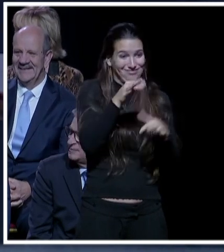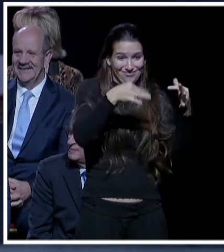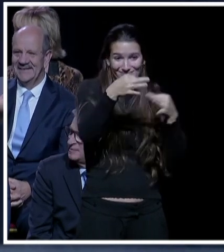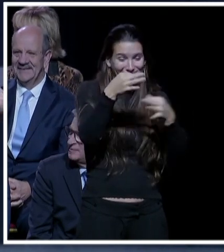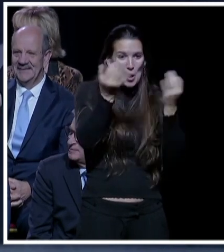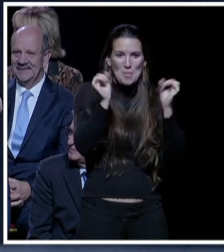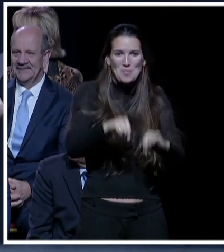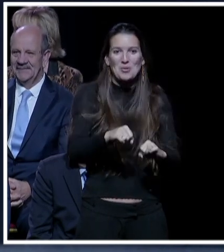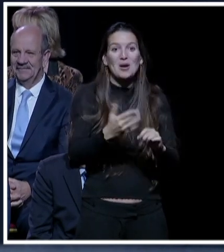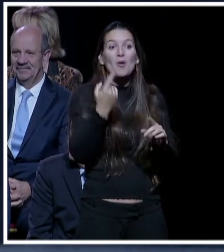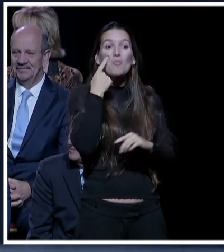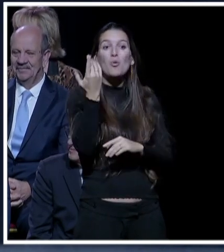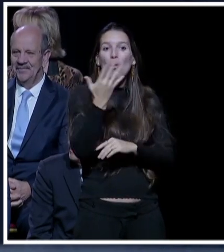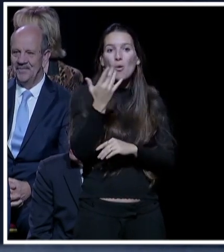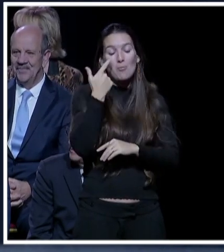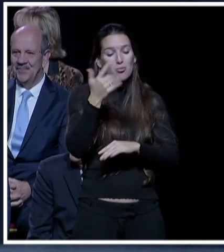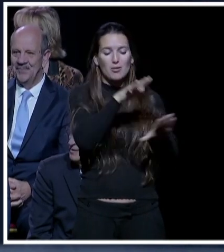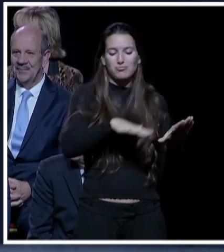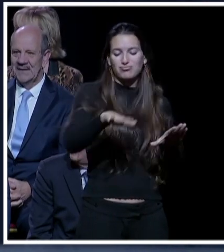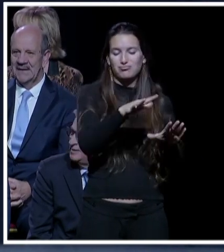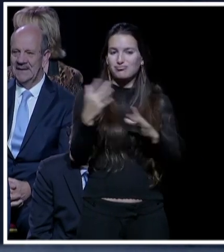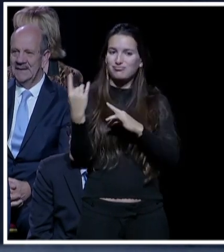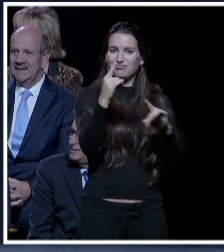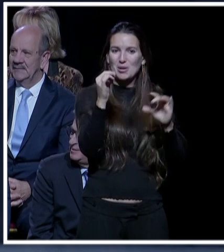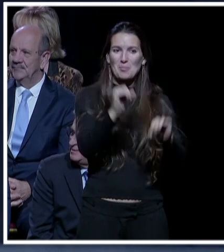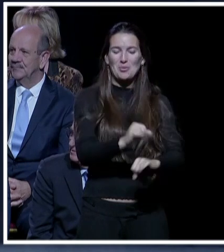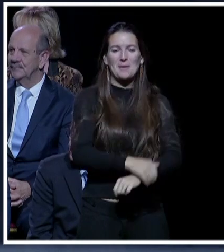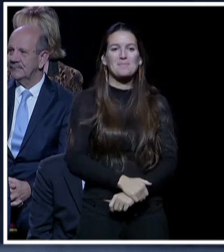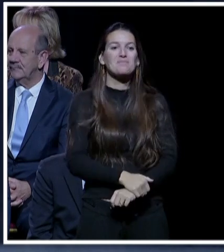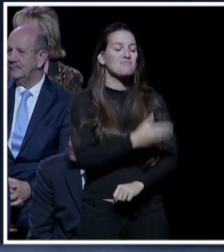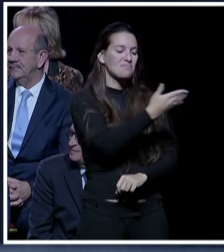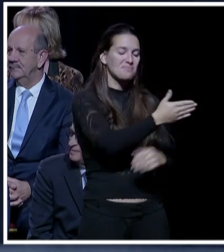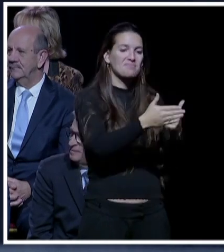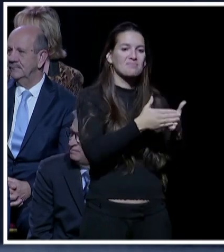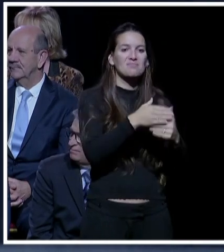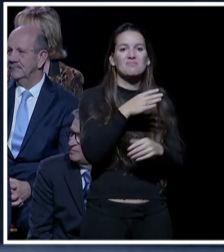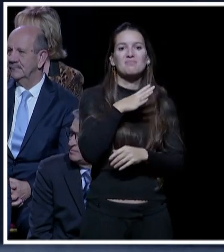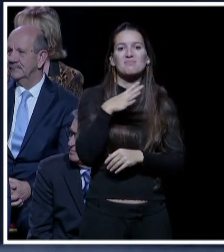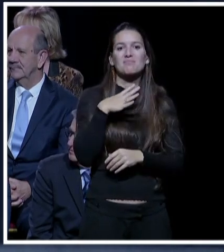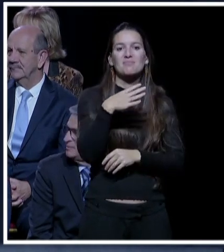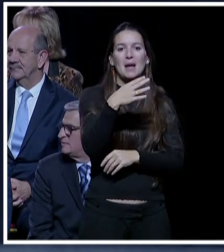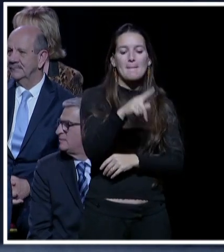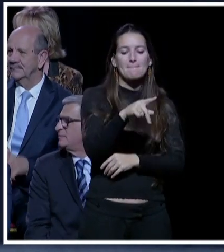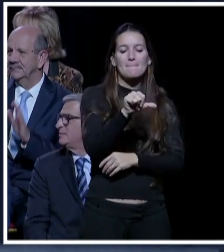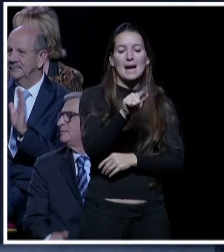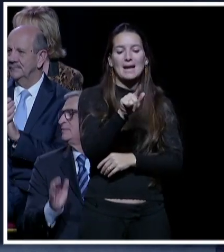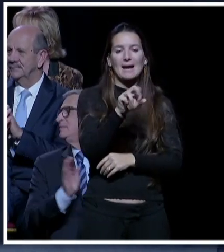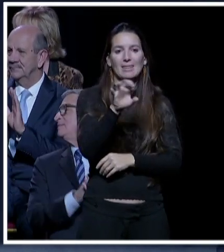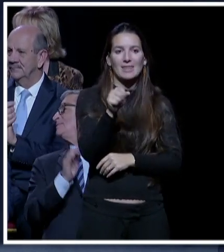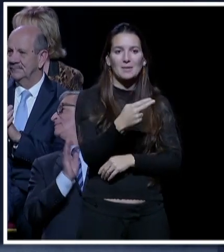les intérêts de son canton au département. À ses côtés, Michèle Paganin, une battante, une